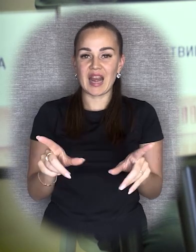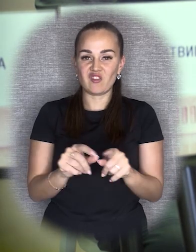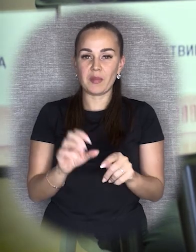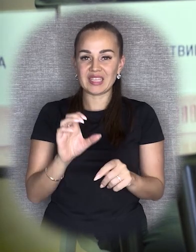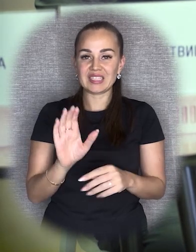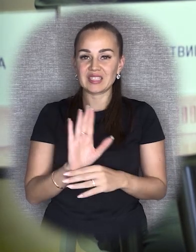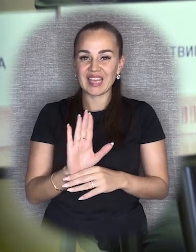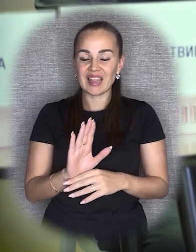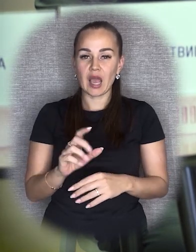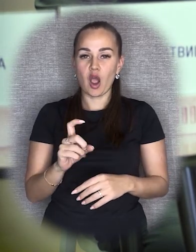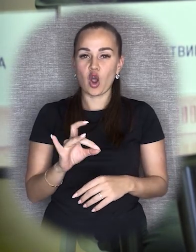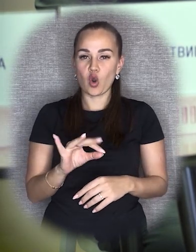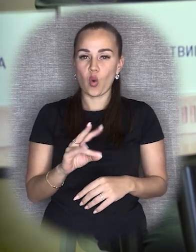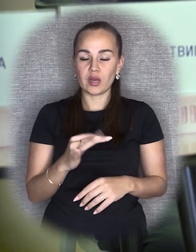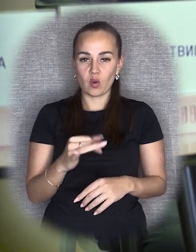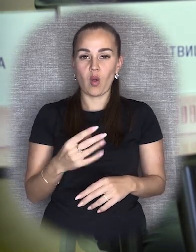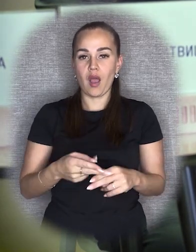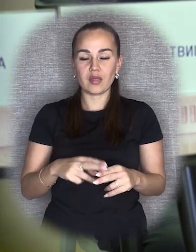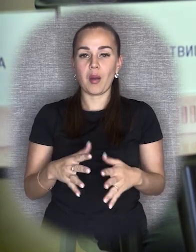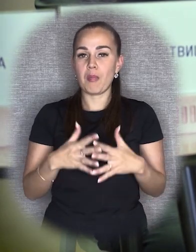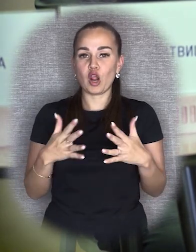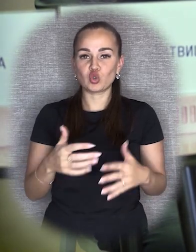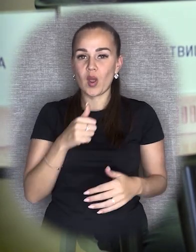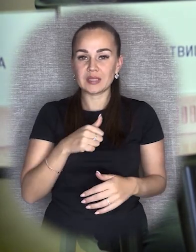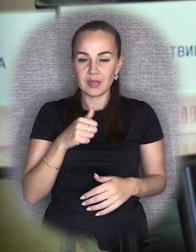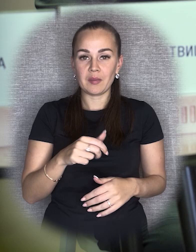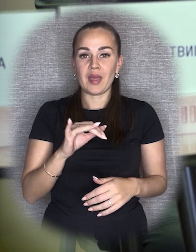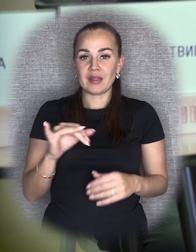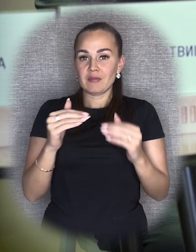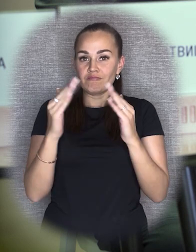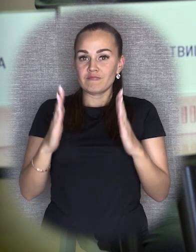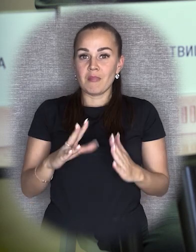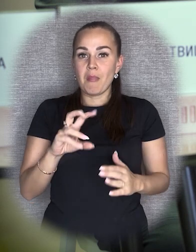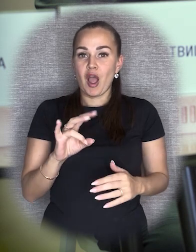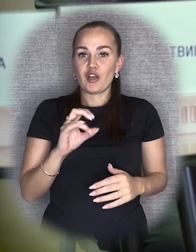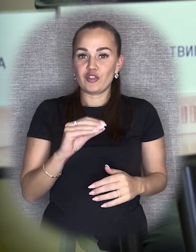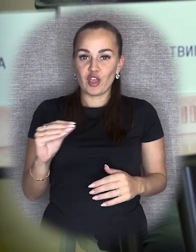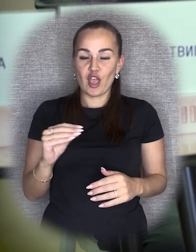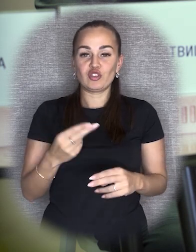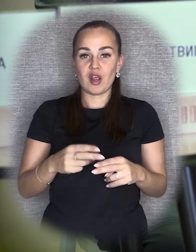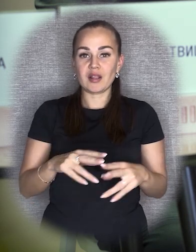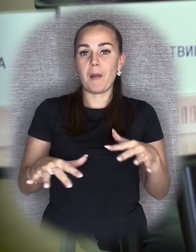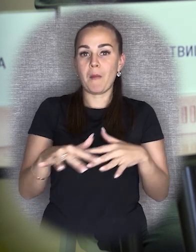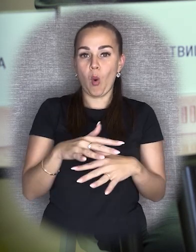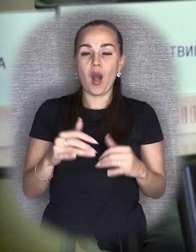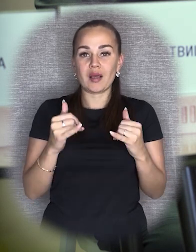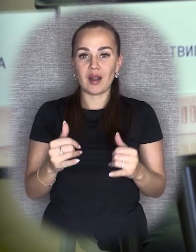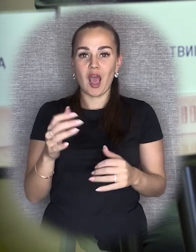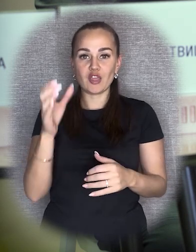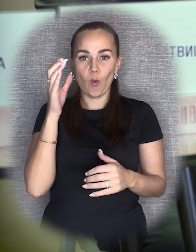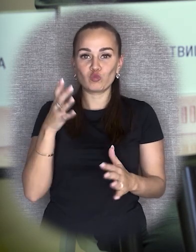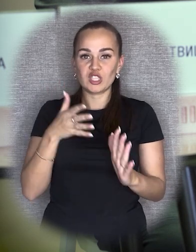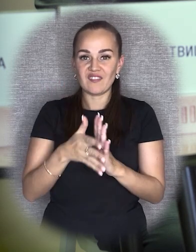хроникой, это действительно эксперимент, и вот эта площадка Манежа сейчас превратилась в поле для научного исследования,